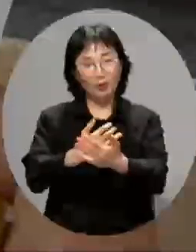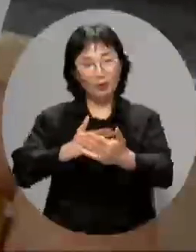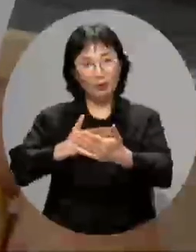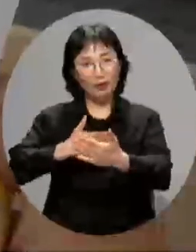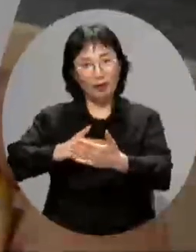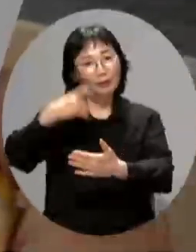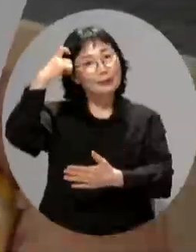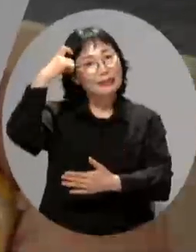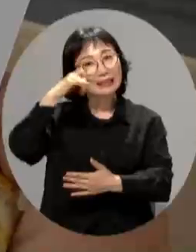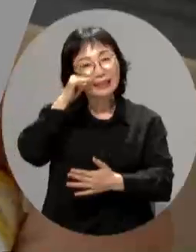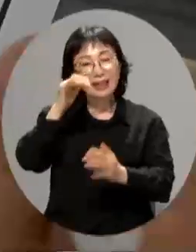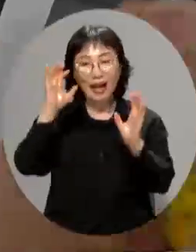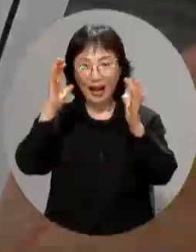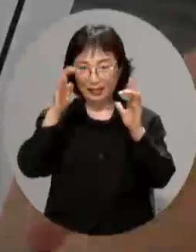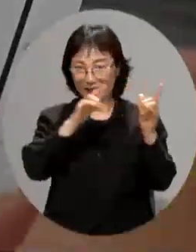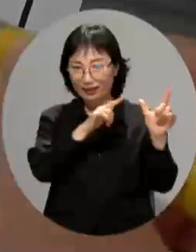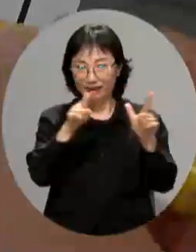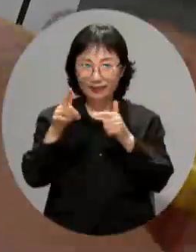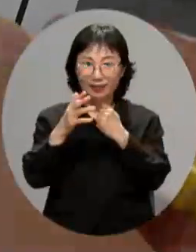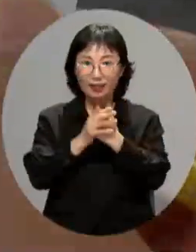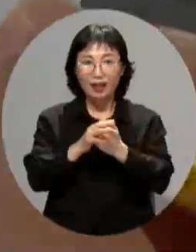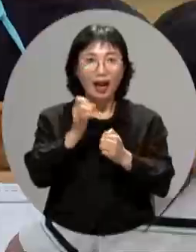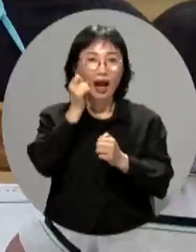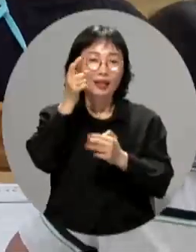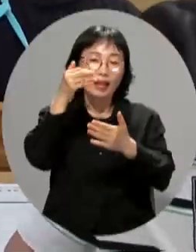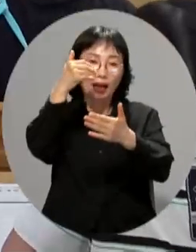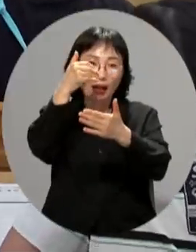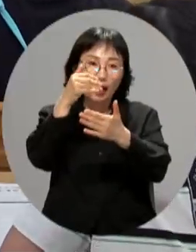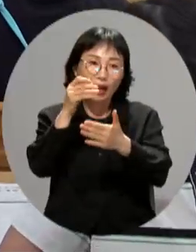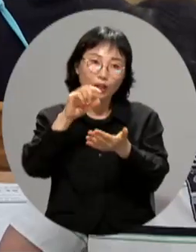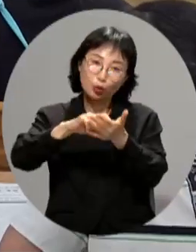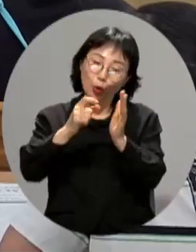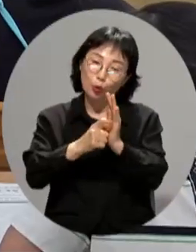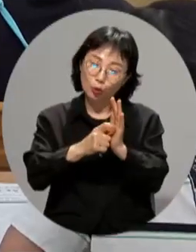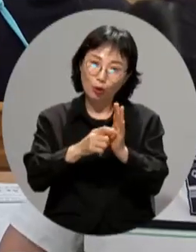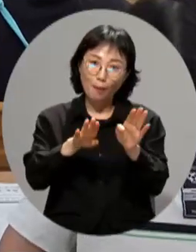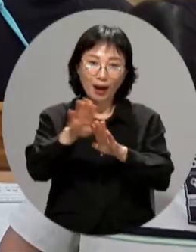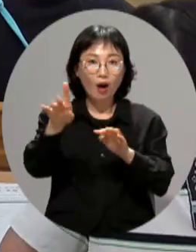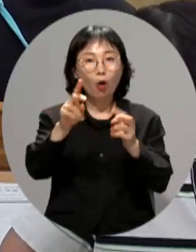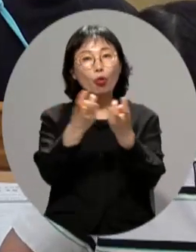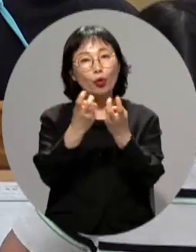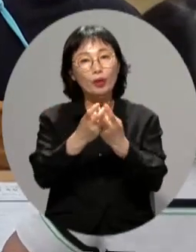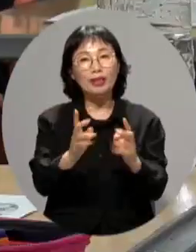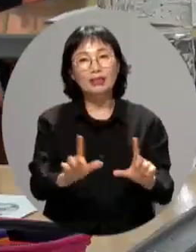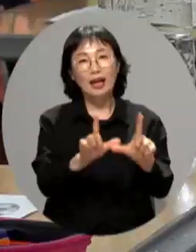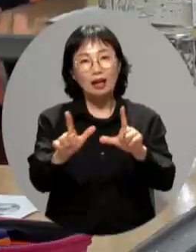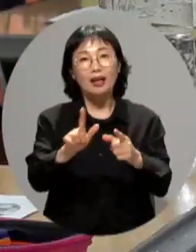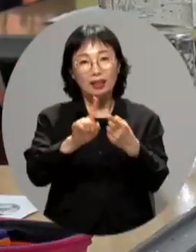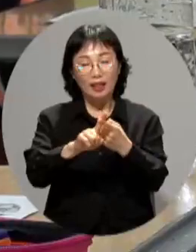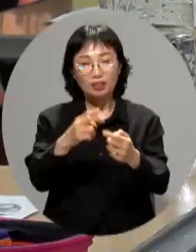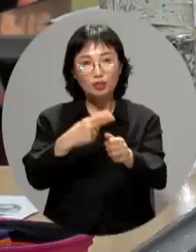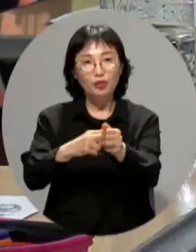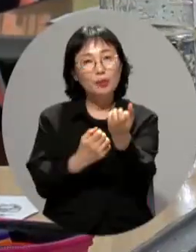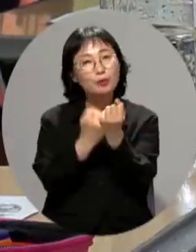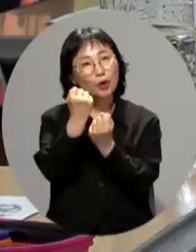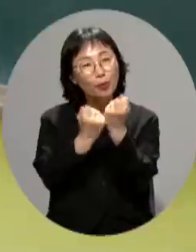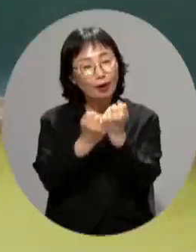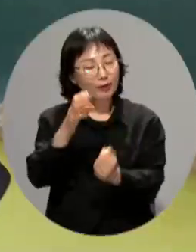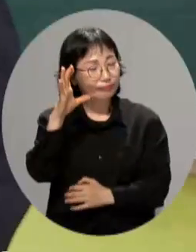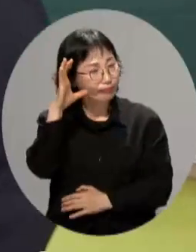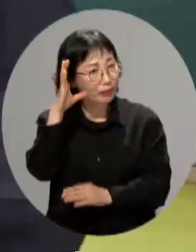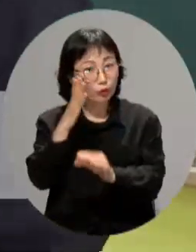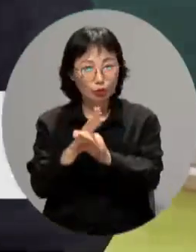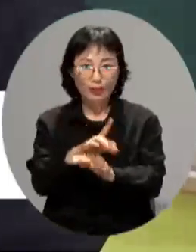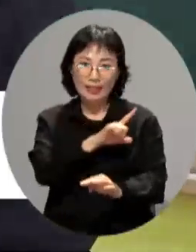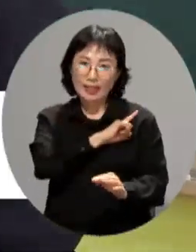학생들. 한 달 남짓한 여름방학을 어떻게 보내야 하는지 선생님의 설명에 이목을 집중합니다. 제일 중요한